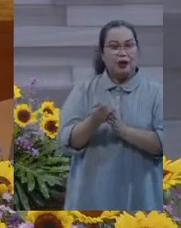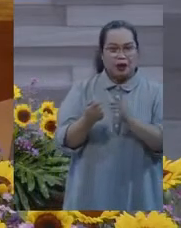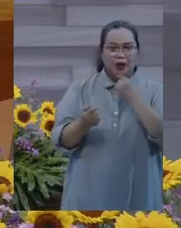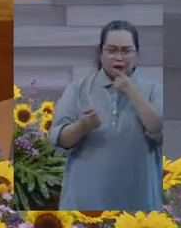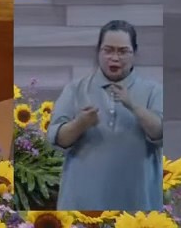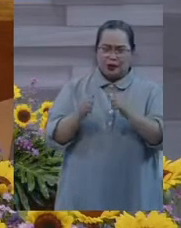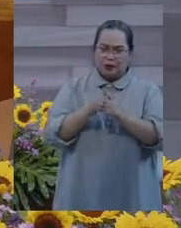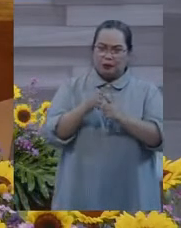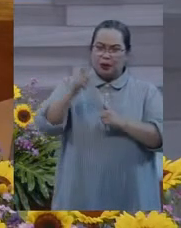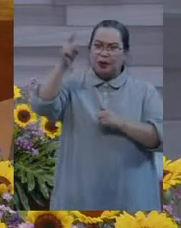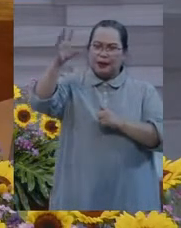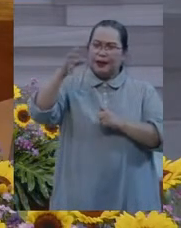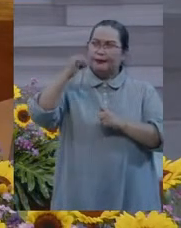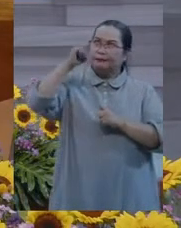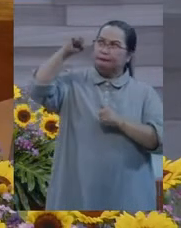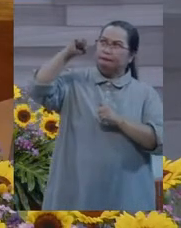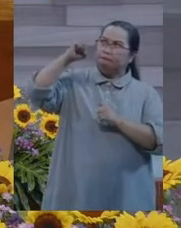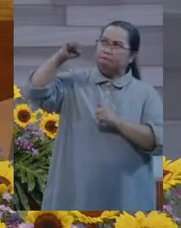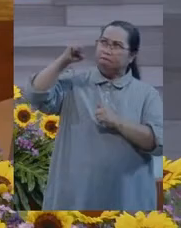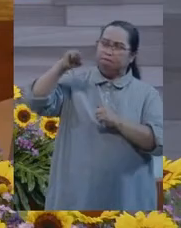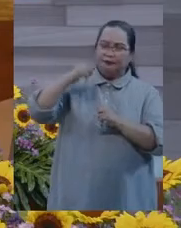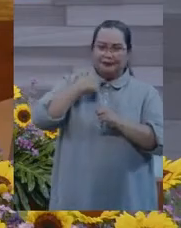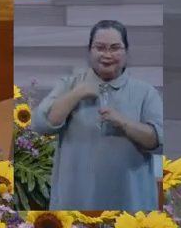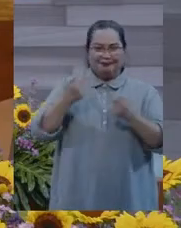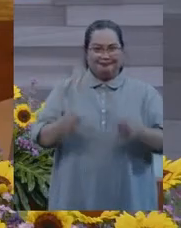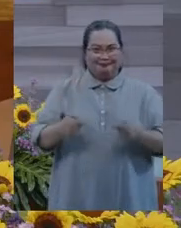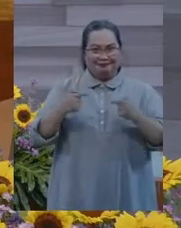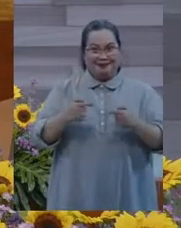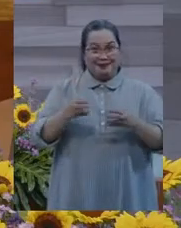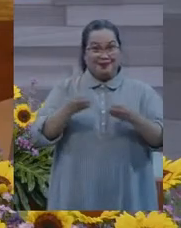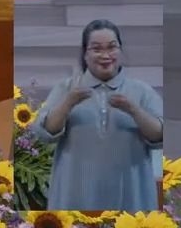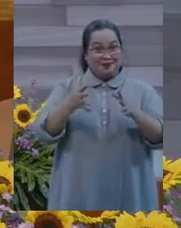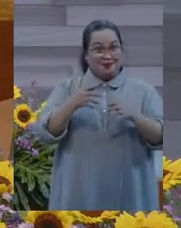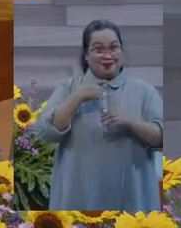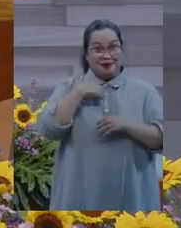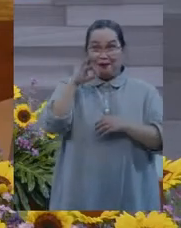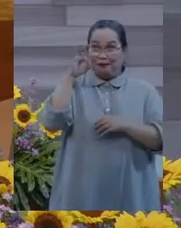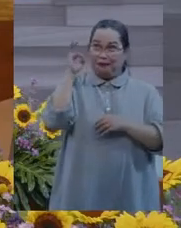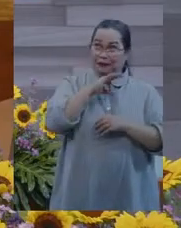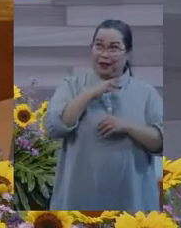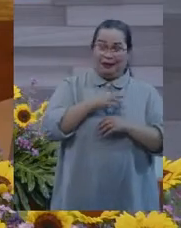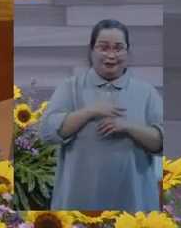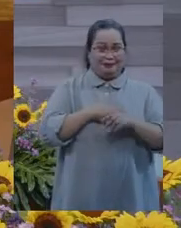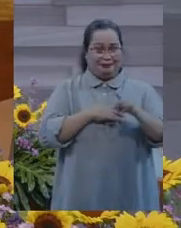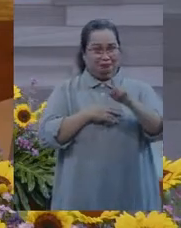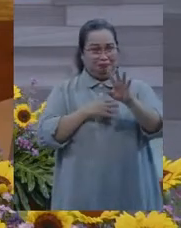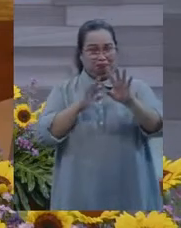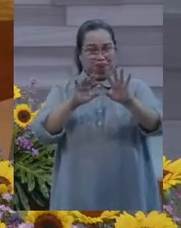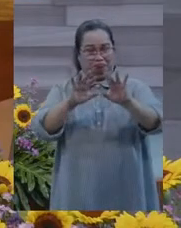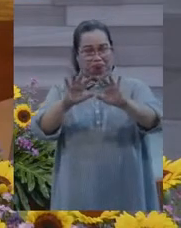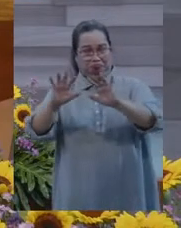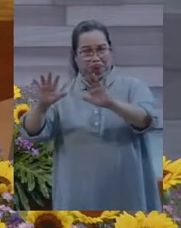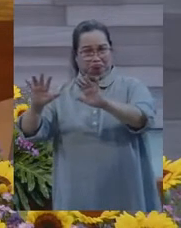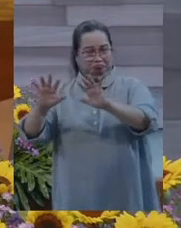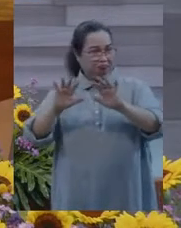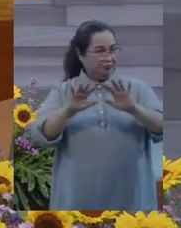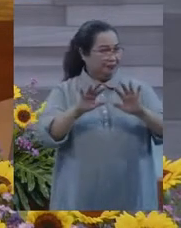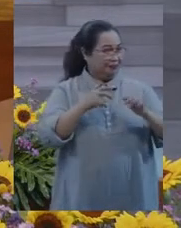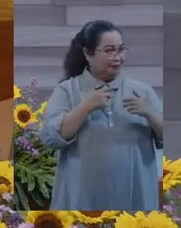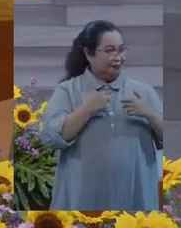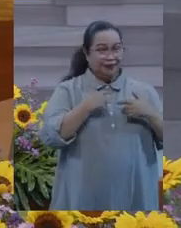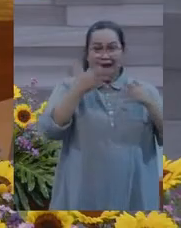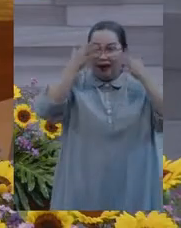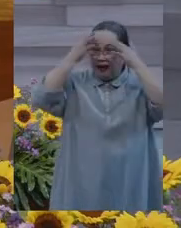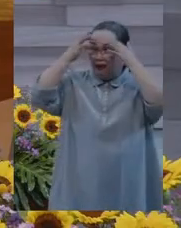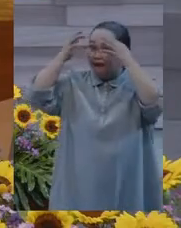Sinasalungat nila ang Diyos, sila ay lumalakad sa pag-iimagsik, sila ay nagbibigay ng hukag na pangako, sila ay tiyak na